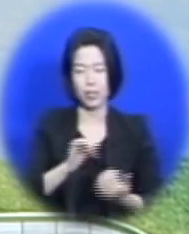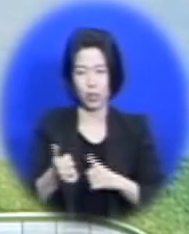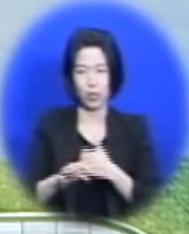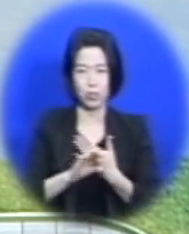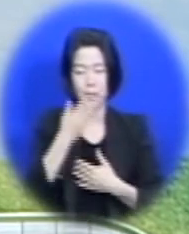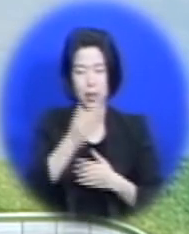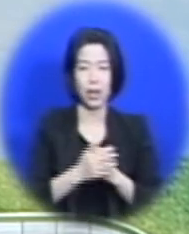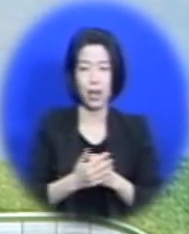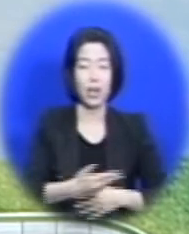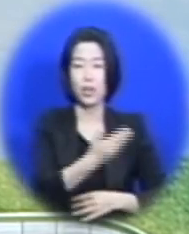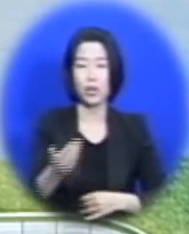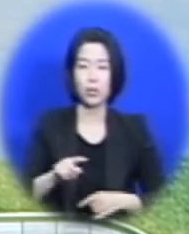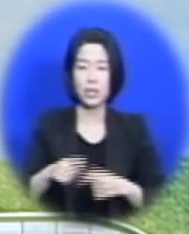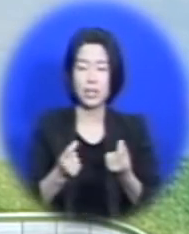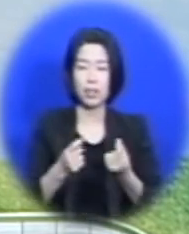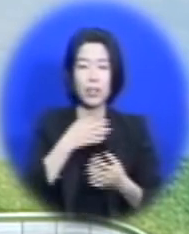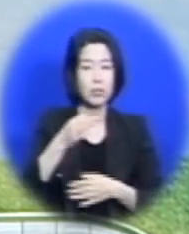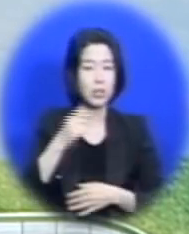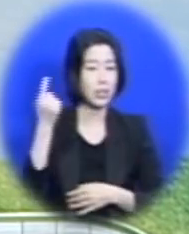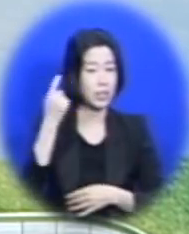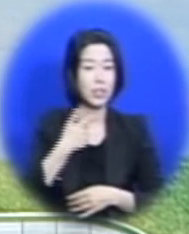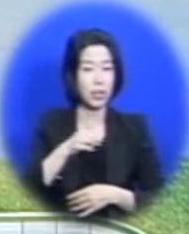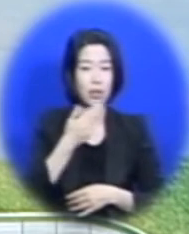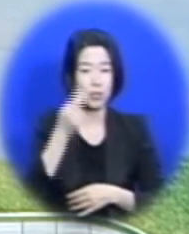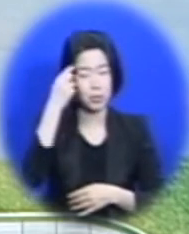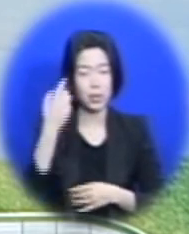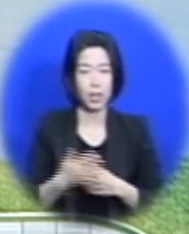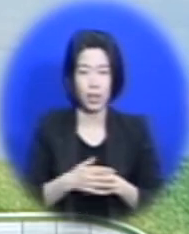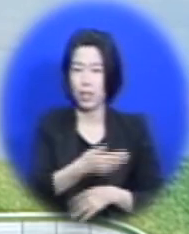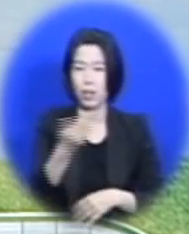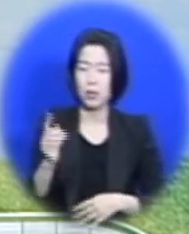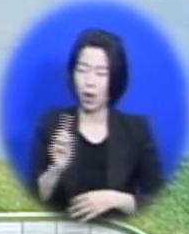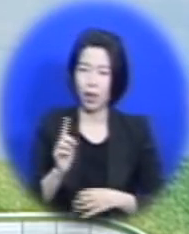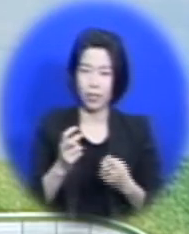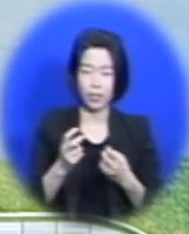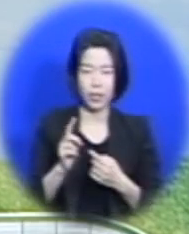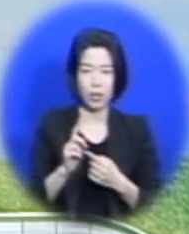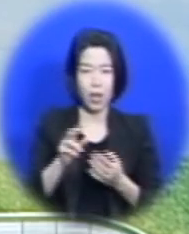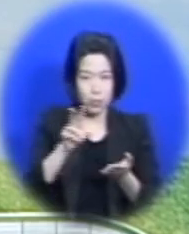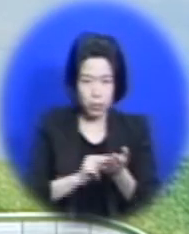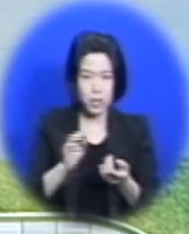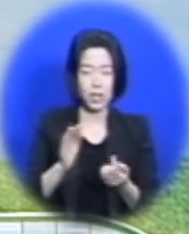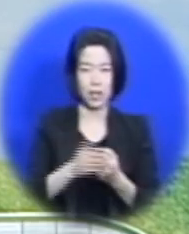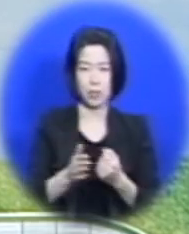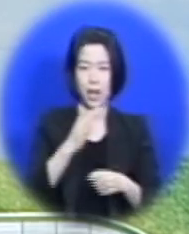여러분은 그런 음성을 들어본 적이 없습니까, 정말? 여러분들이 어떤 문제 때문에 그렇게 하나님 앞에 간절히 구할